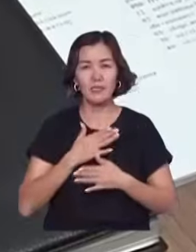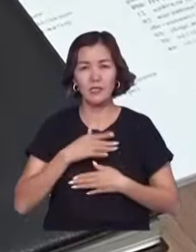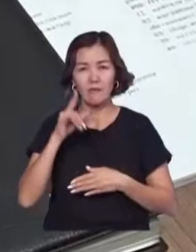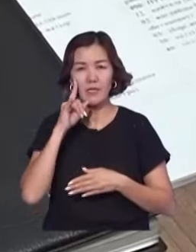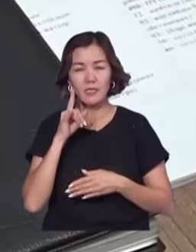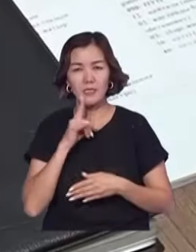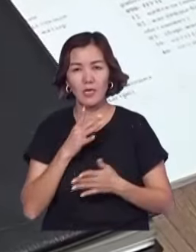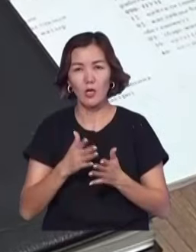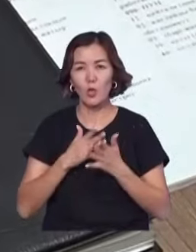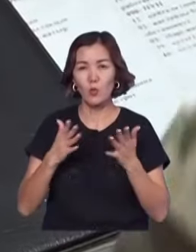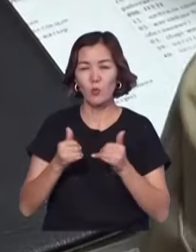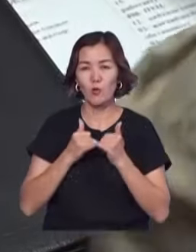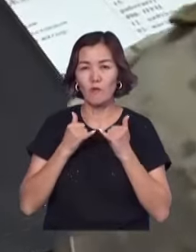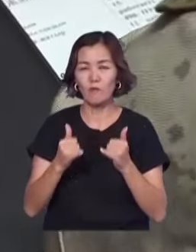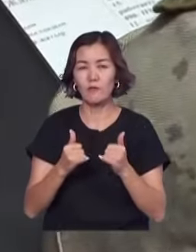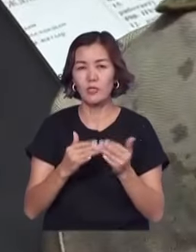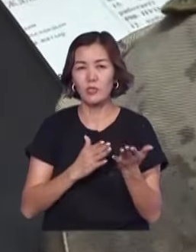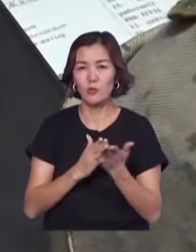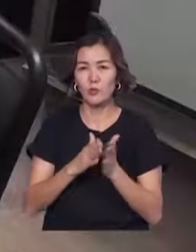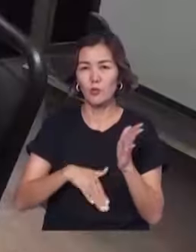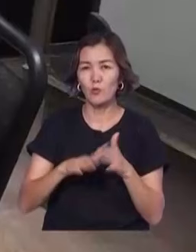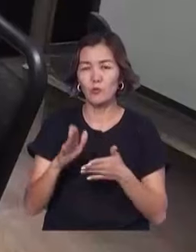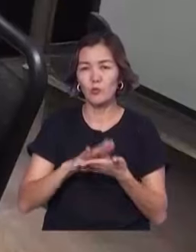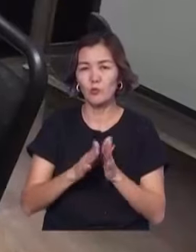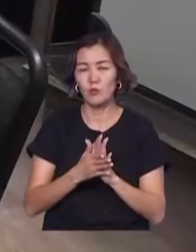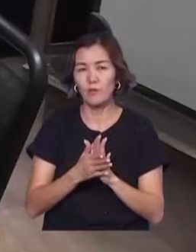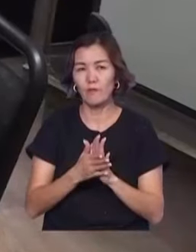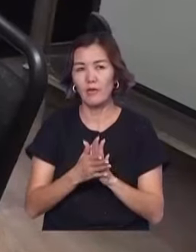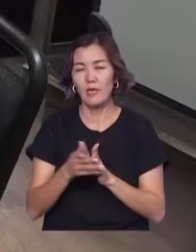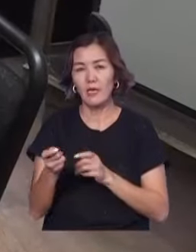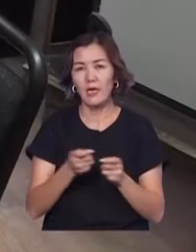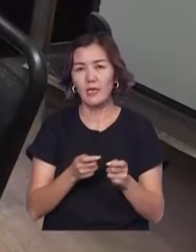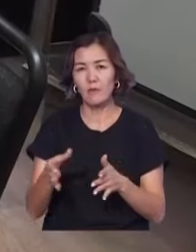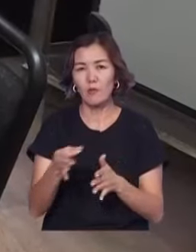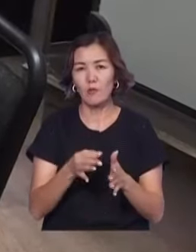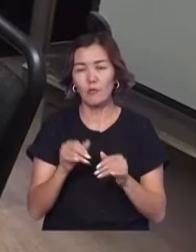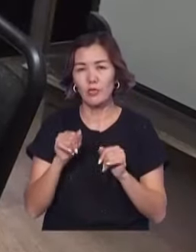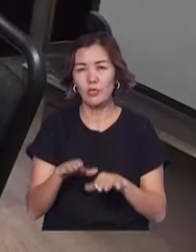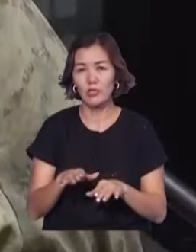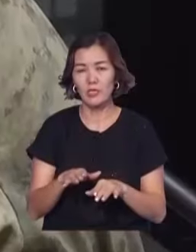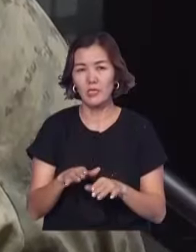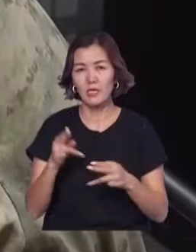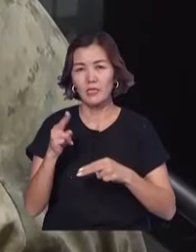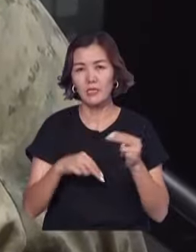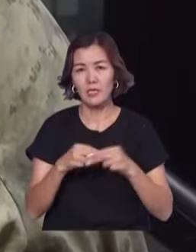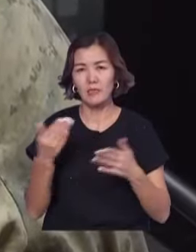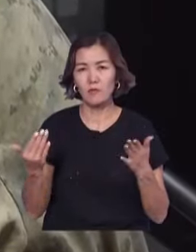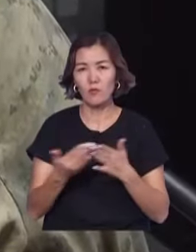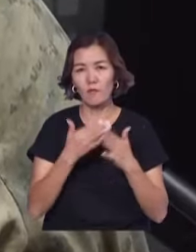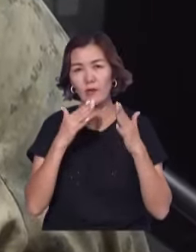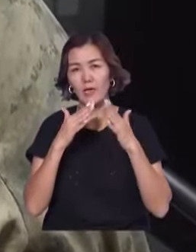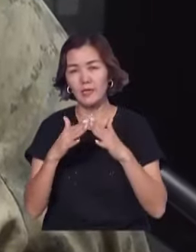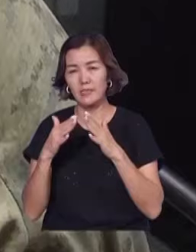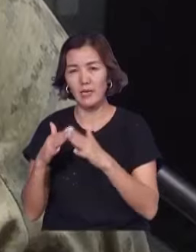знак глубокого уважения к их труду и в целях улучшения условий службы акимом области было принято решение о строительстве